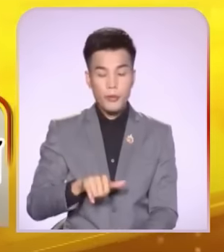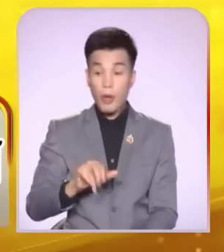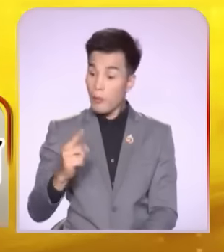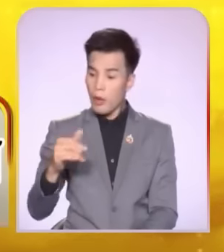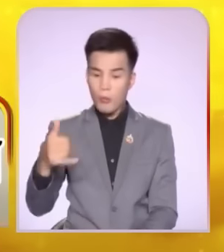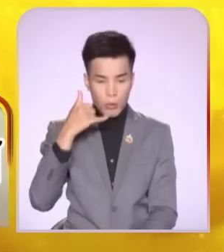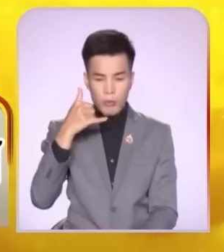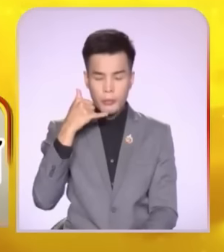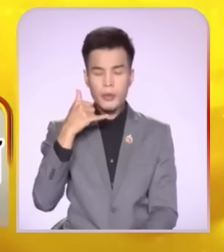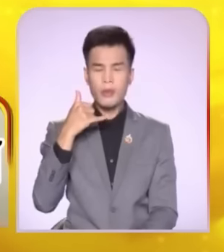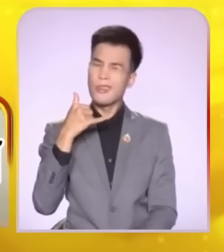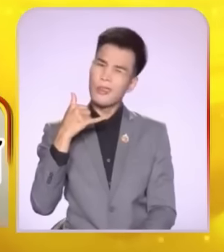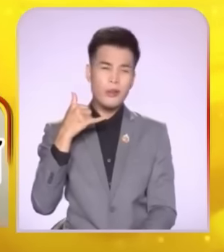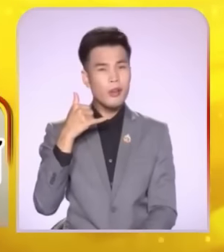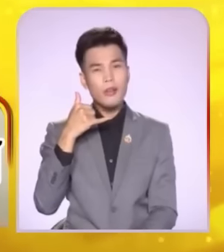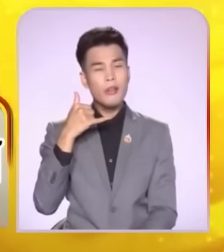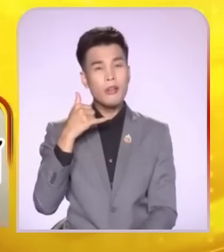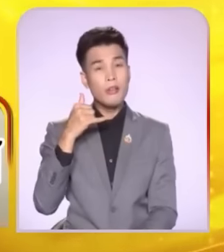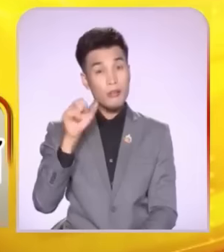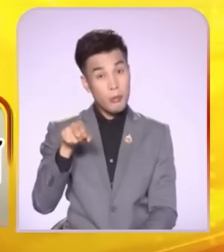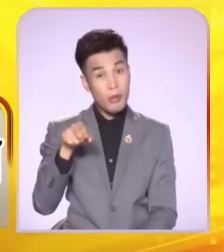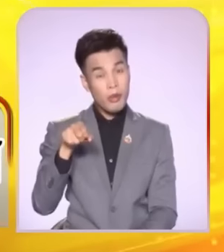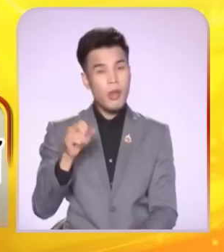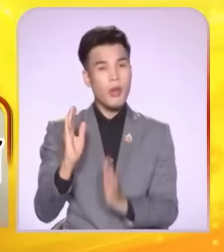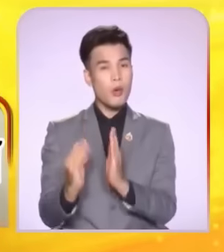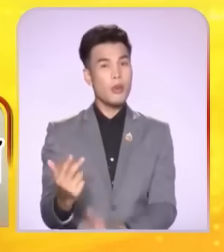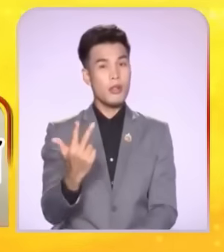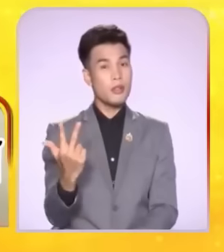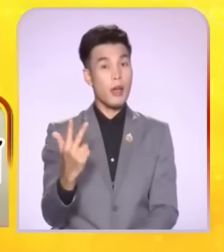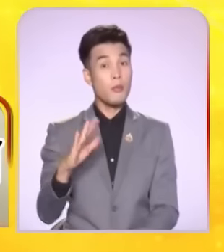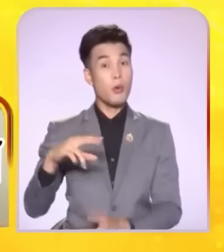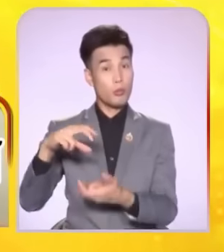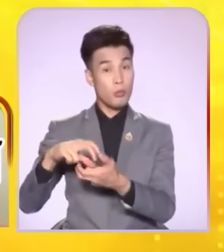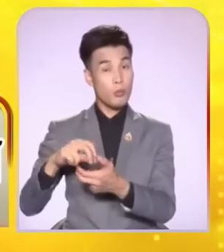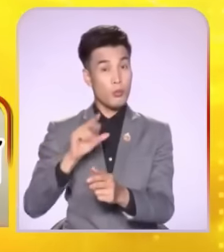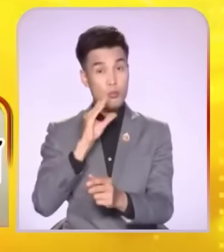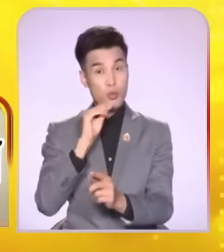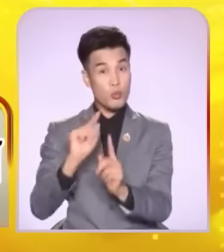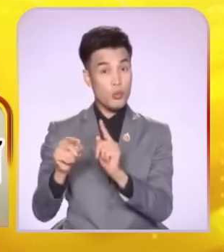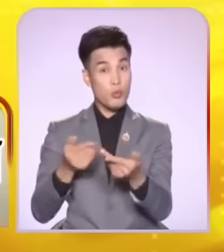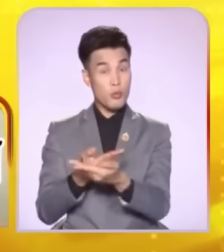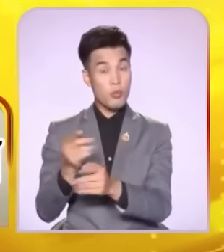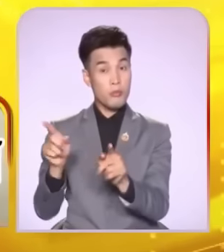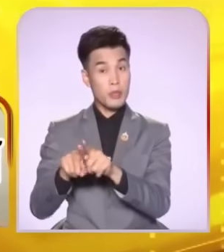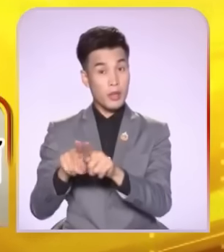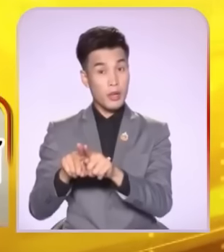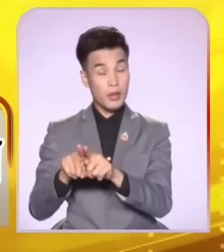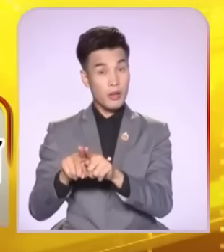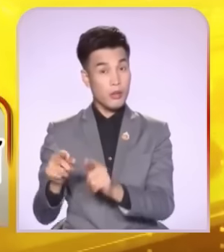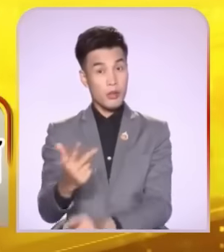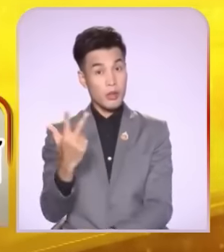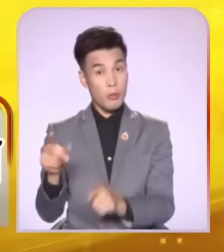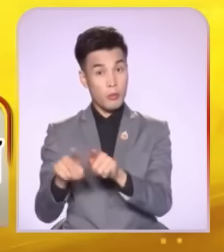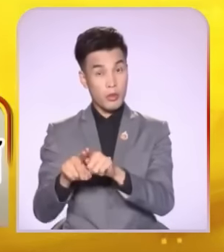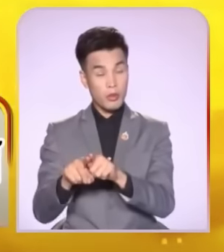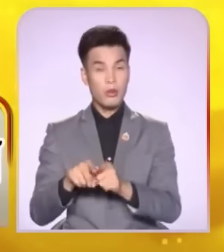อ่ะตกลงมันเป็นนี้นะครับพี่อ้วน อ ย่างนี้เหรอฮะ ถ้าเกิดว่า3คนคุยกันข้อมูลเดียวกันคุณอ้วนได้ข้อมูลชุดเดียวกันจาก3คน